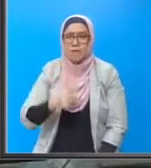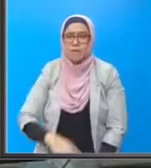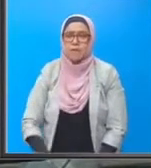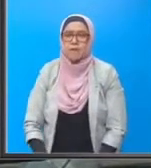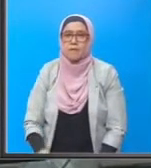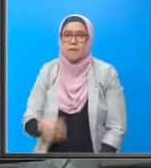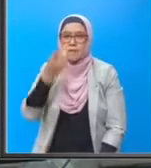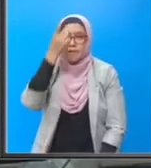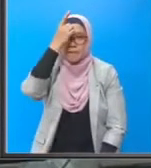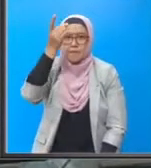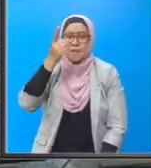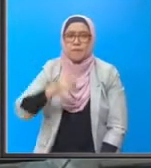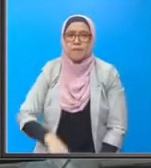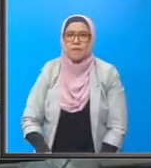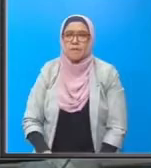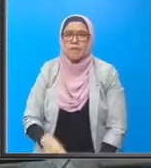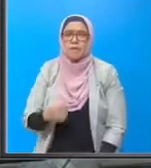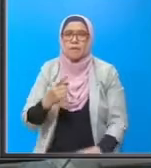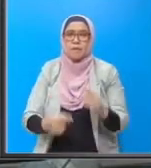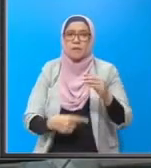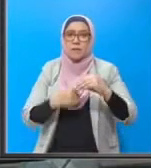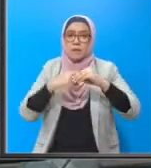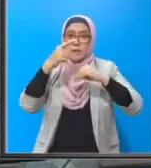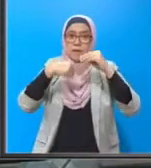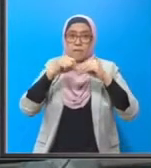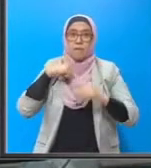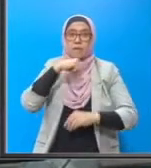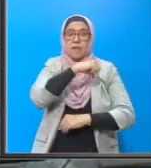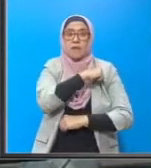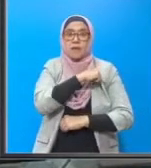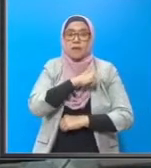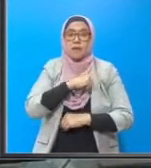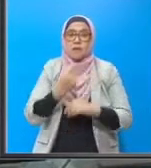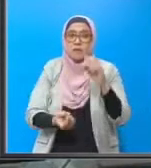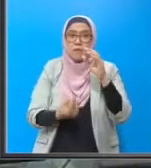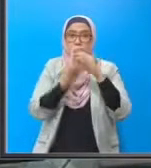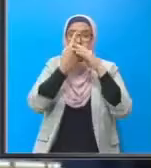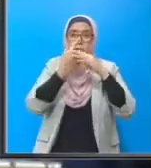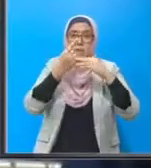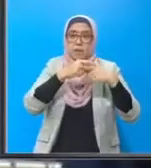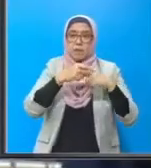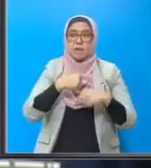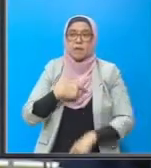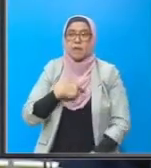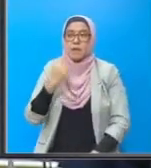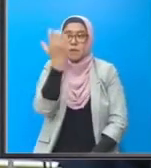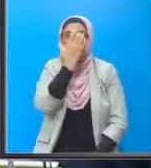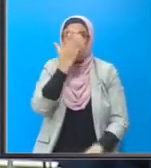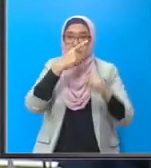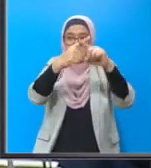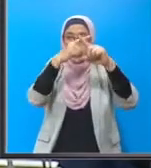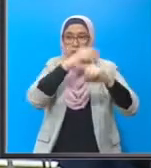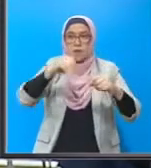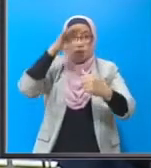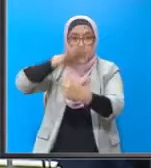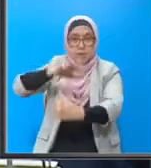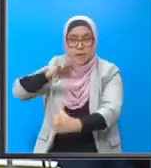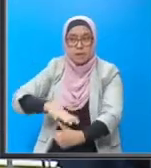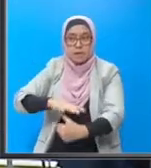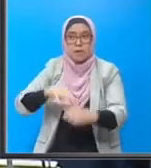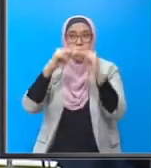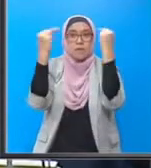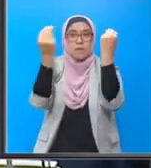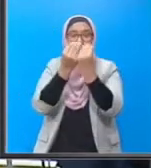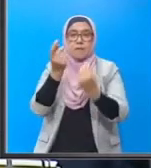ali-ali yang mengeluarkan kenyataannya mengelirukan dewan yang boleh ditakrifkan sebagai menghina majelis ada tuh Spike tadi